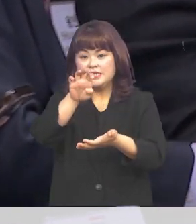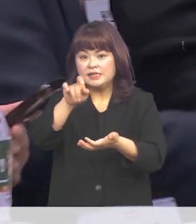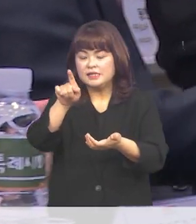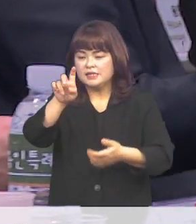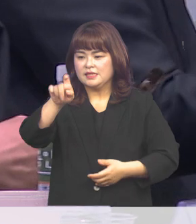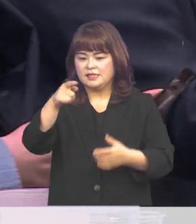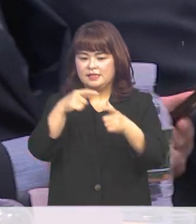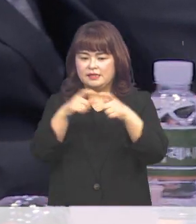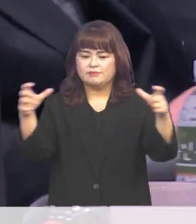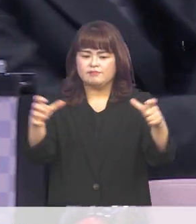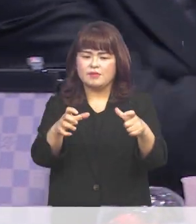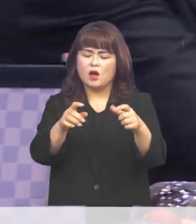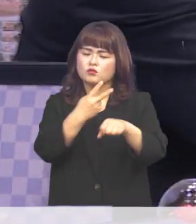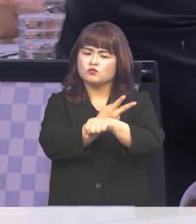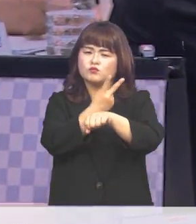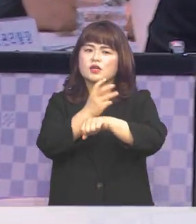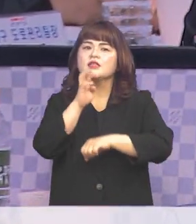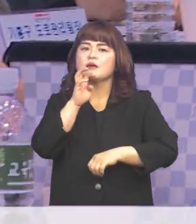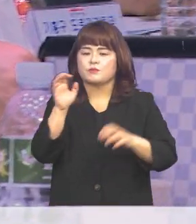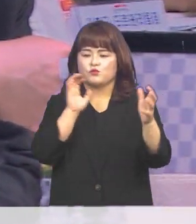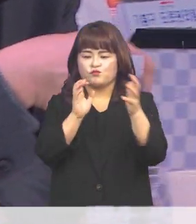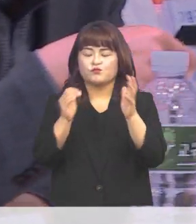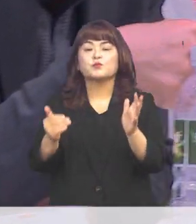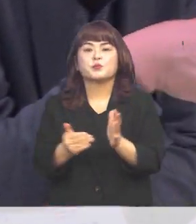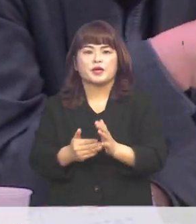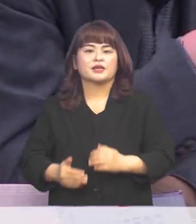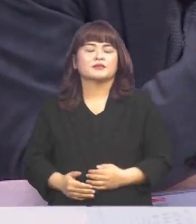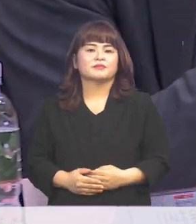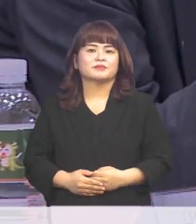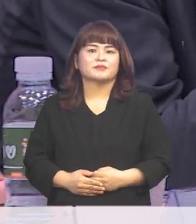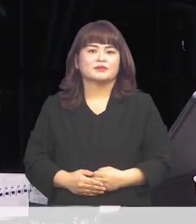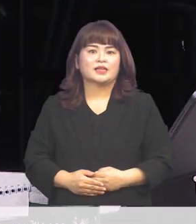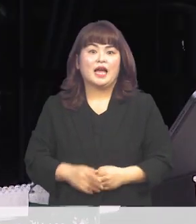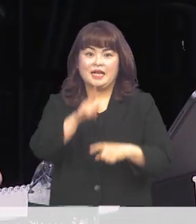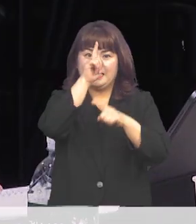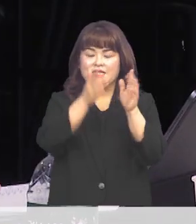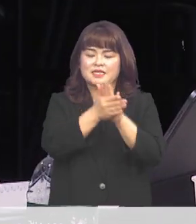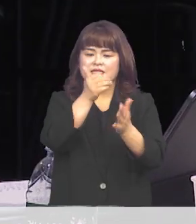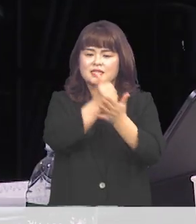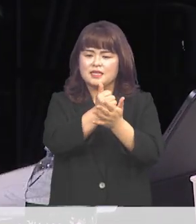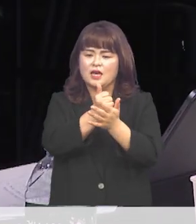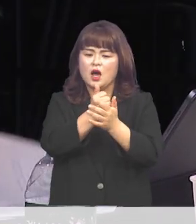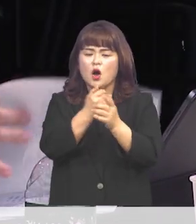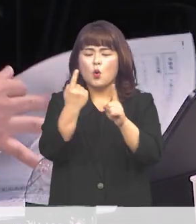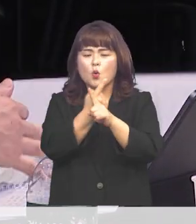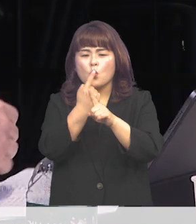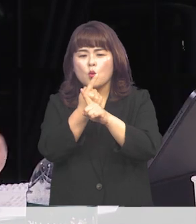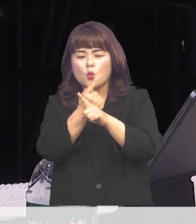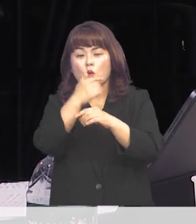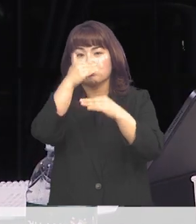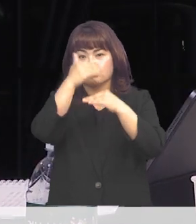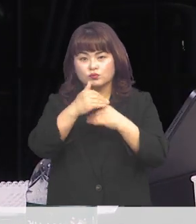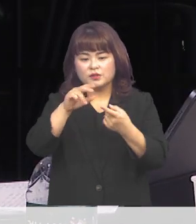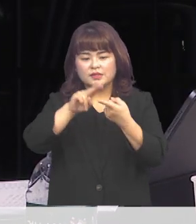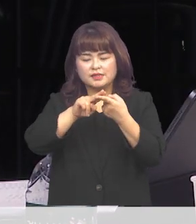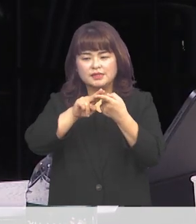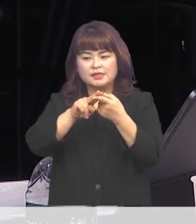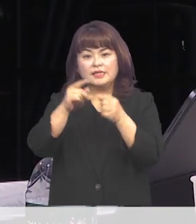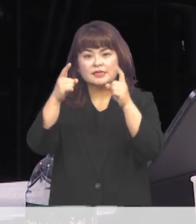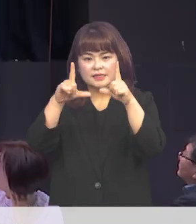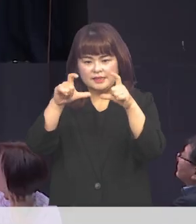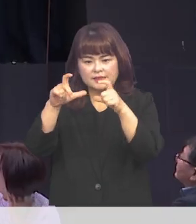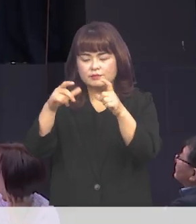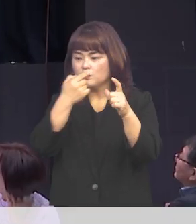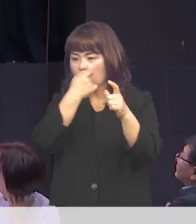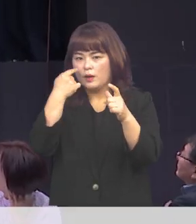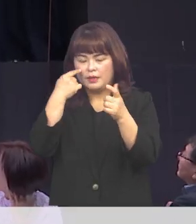참석했으며 간담회는 약 2시간 30분 동안 진행됐습니다. 이 시장은 검토 중인 사안에 대해 현장 영상과